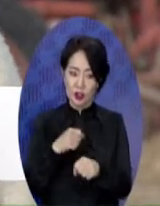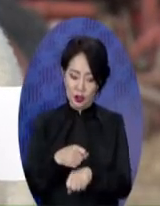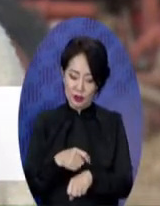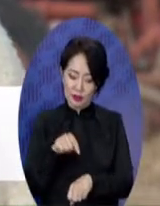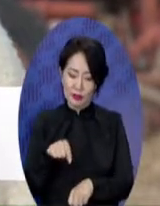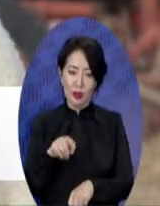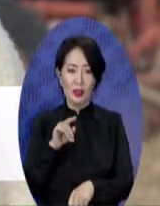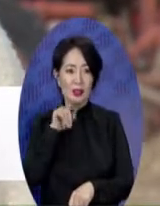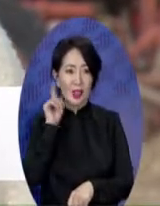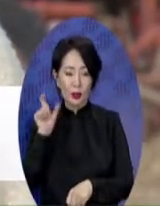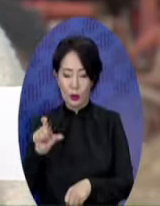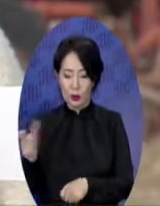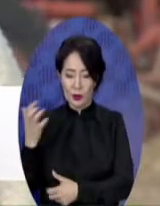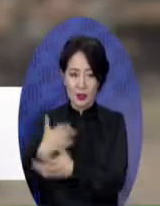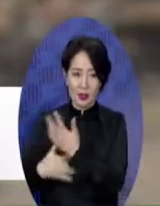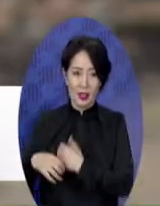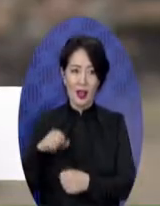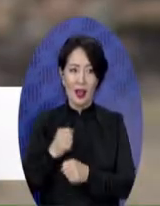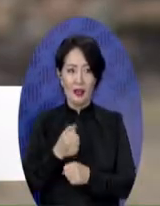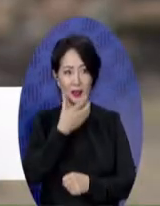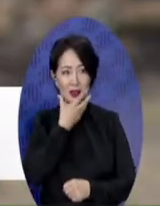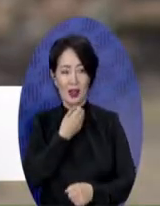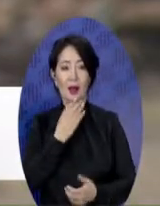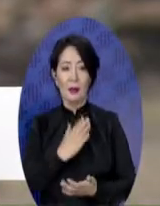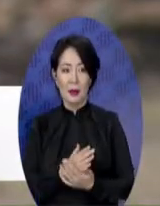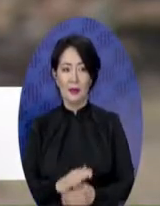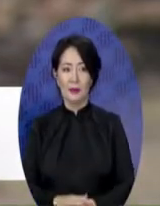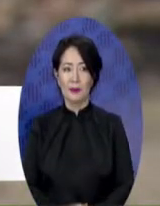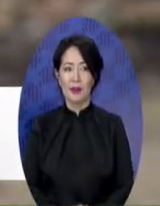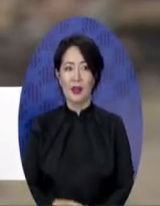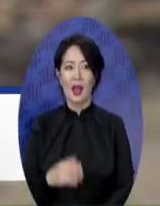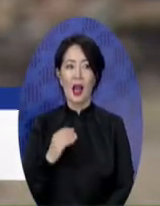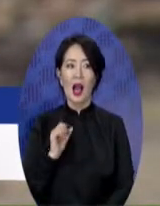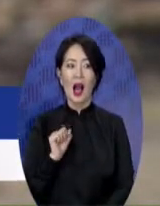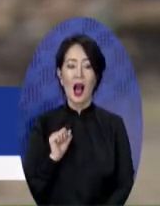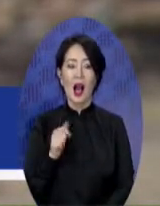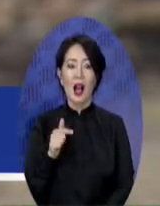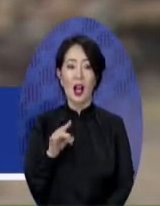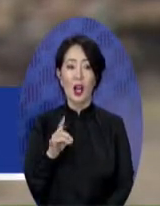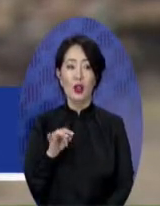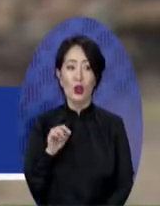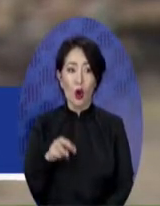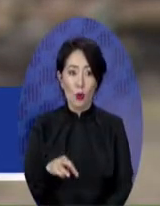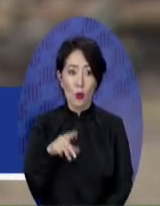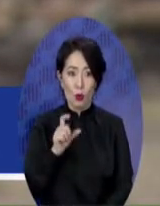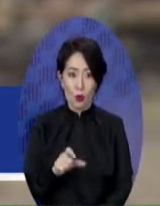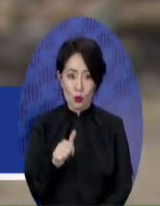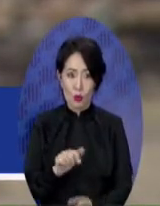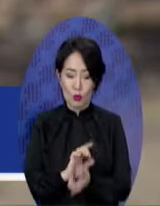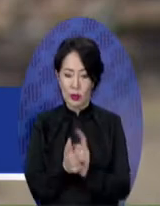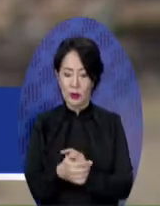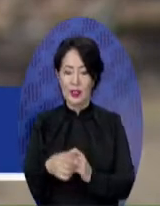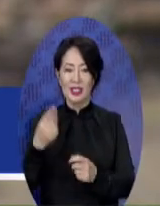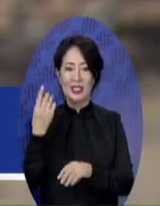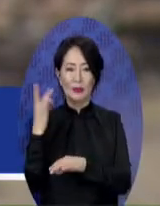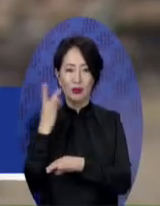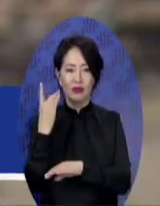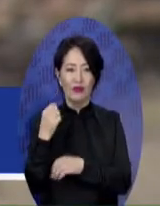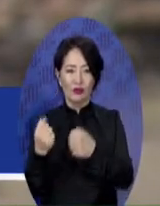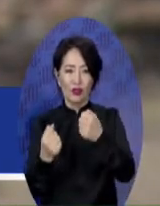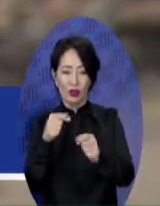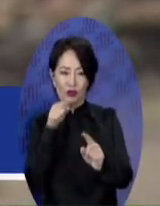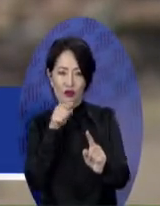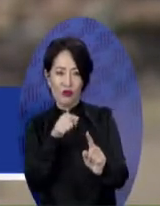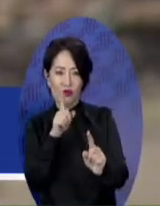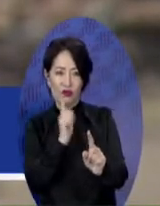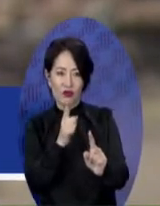залуучууд ажилласнаар сайхан санагдсан. Чи агроном хүн хэдий ч гэсэн чи тракторын жолоочтой шаардлага тавьж чаддаг байх хэвээр.